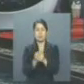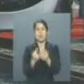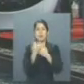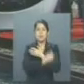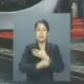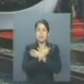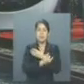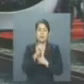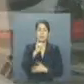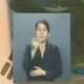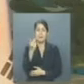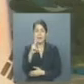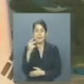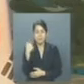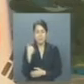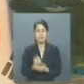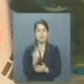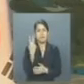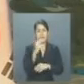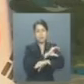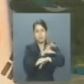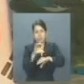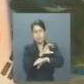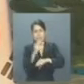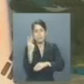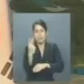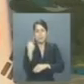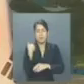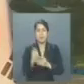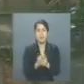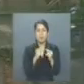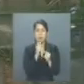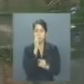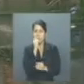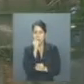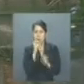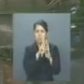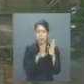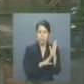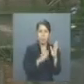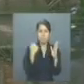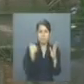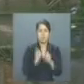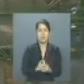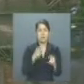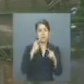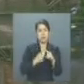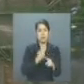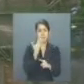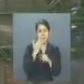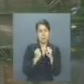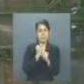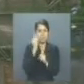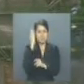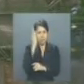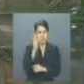น2ขบวนในเดือนกุมภาพันธ์นี้และจะมีการทดสอบระบบก่อนที่จะเริ่มเปิดวิ่งในเดือนพฤษภาคมปีหน้าขณะที่